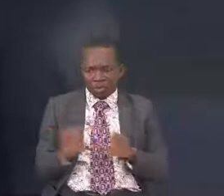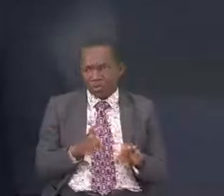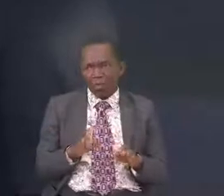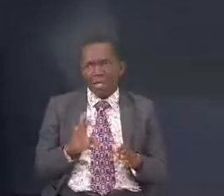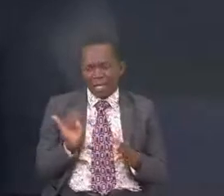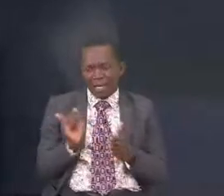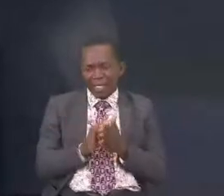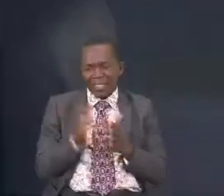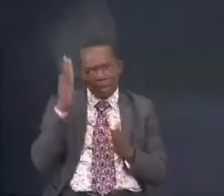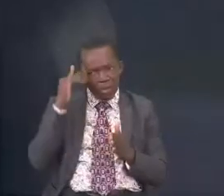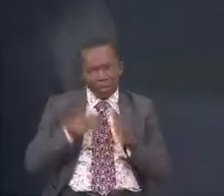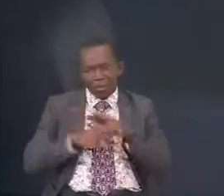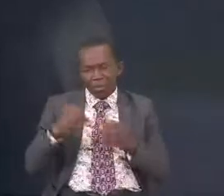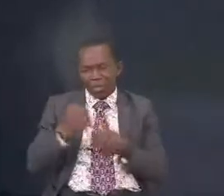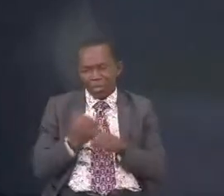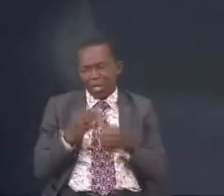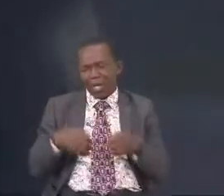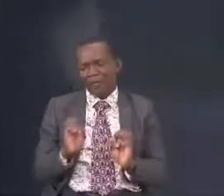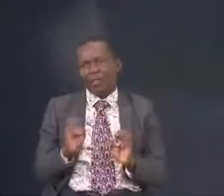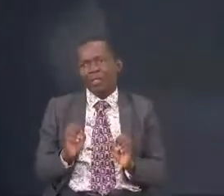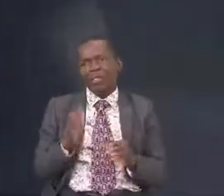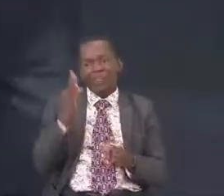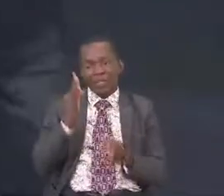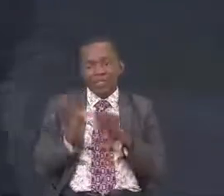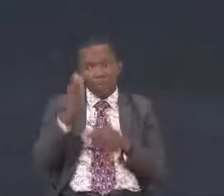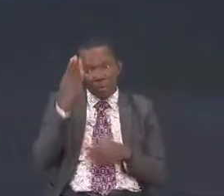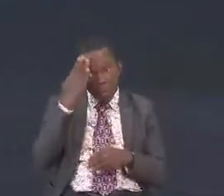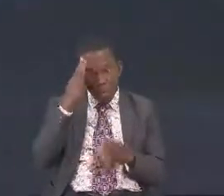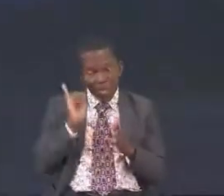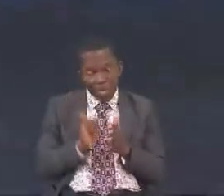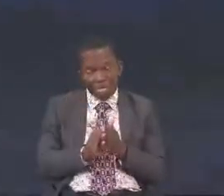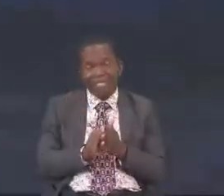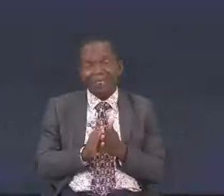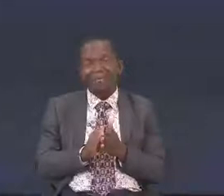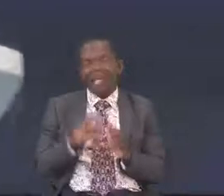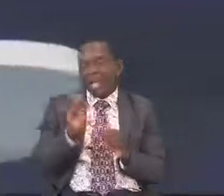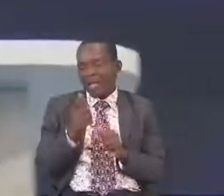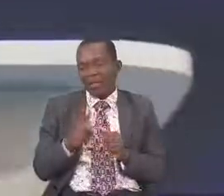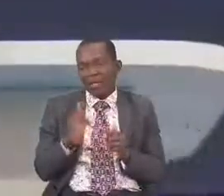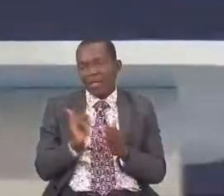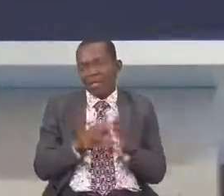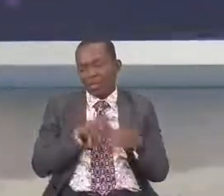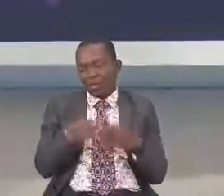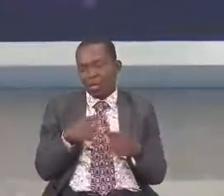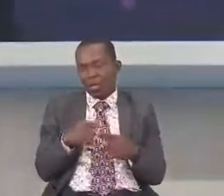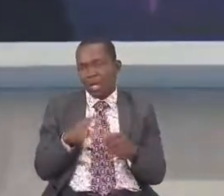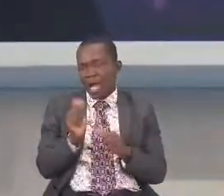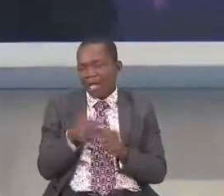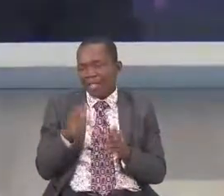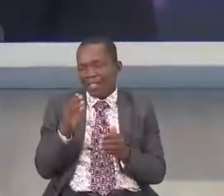si tu sais, comme le ciel sait, que partout tu iras, et tout ce que tu demanderas,